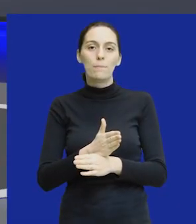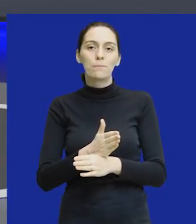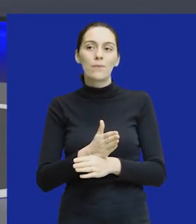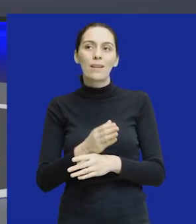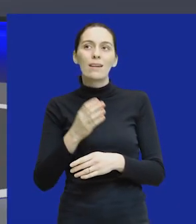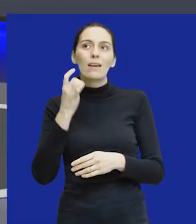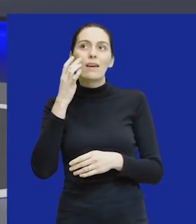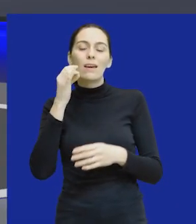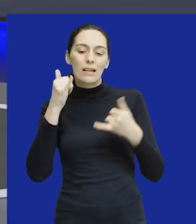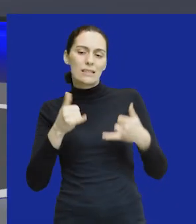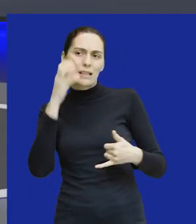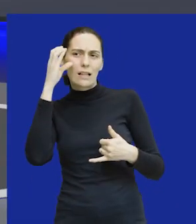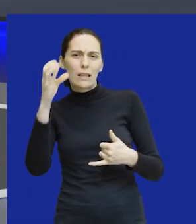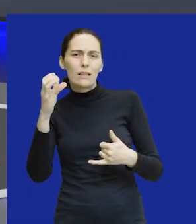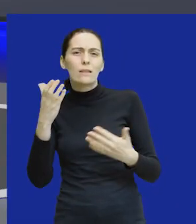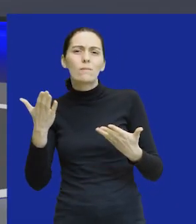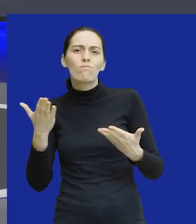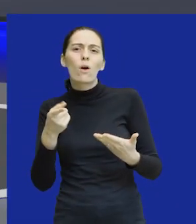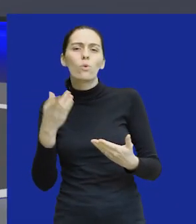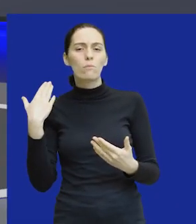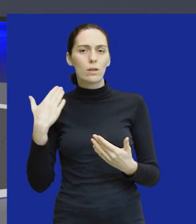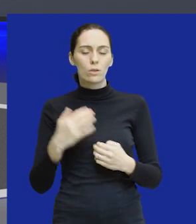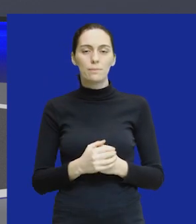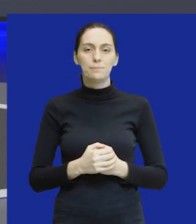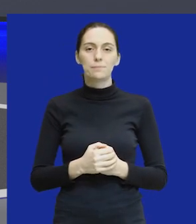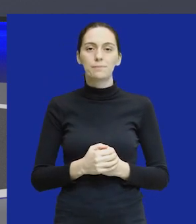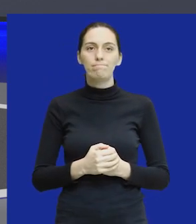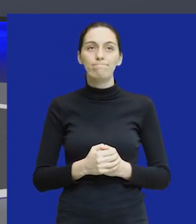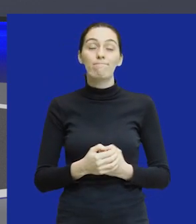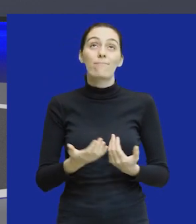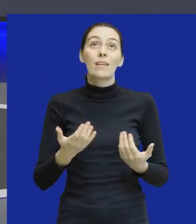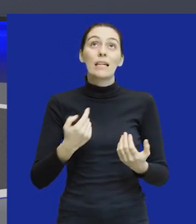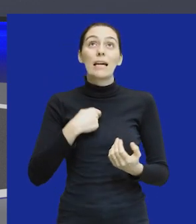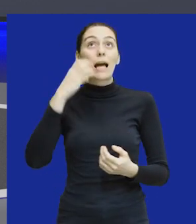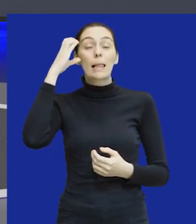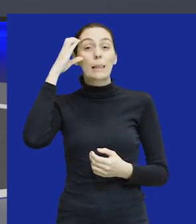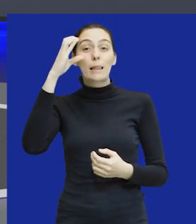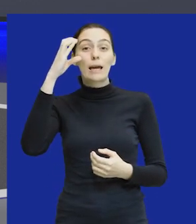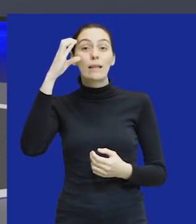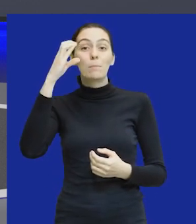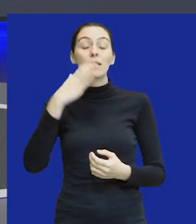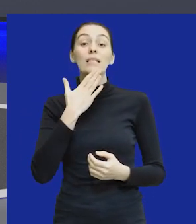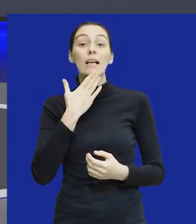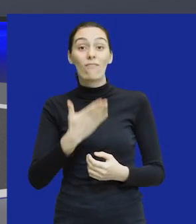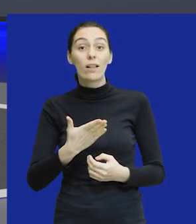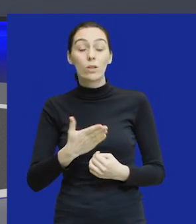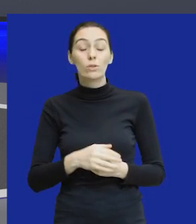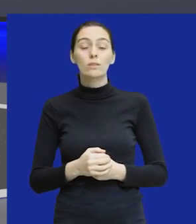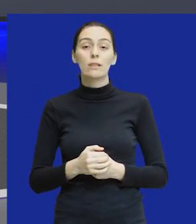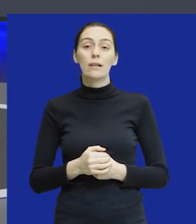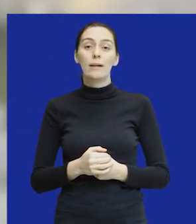kad se malo sad osvrnete na sve to, kako gledate? Gledam sa